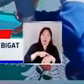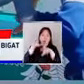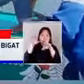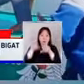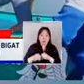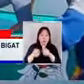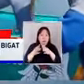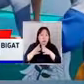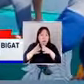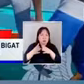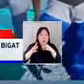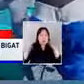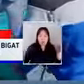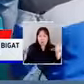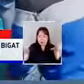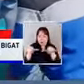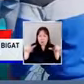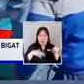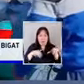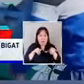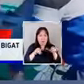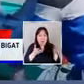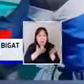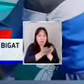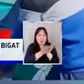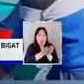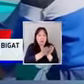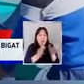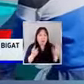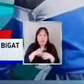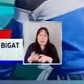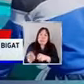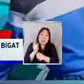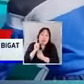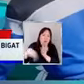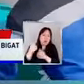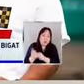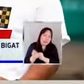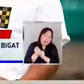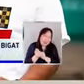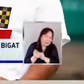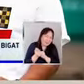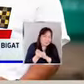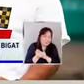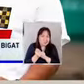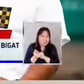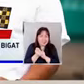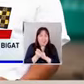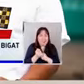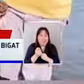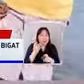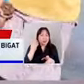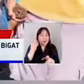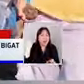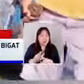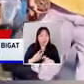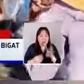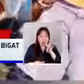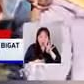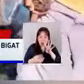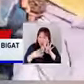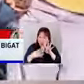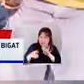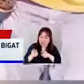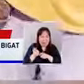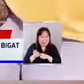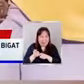kanyang bangka. Mga isang oras naming hinihila at mabigat. Hindi namin kayang apat lang kami ng mga anak ko. Yan mga idol!